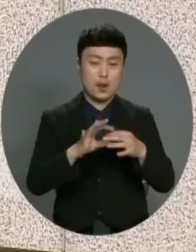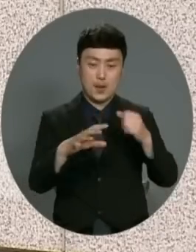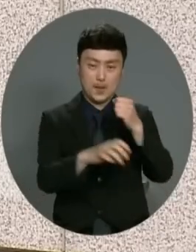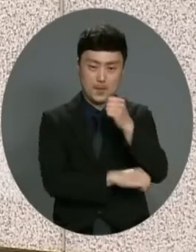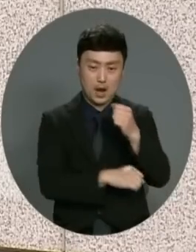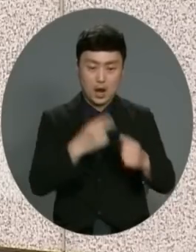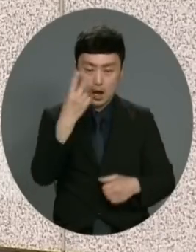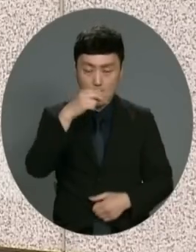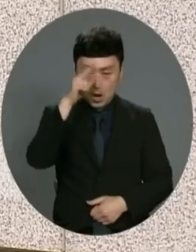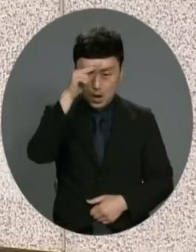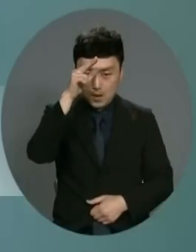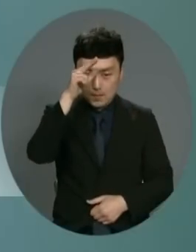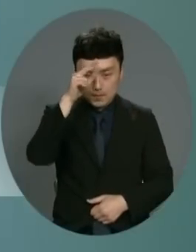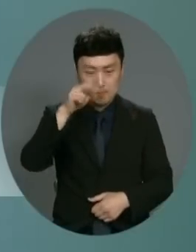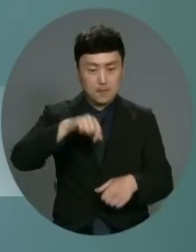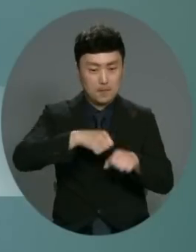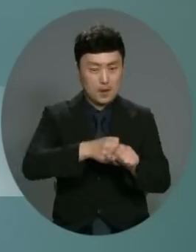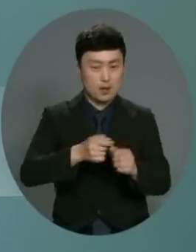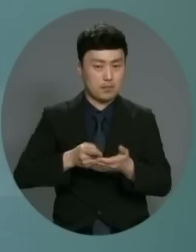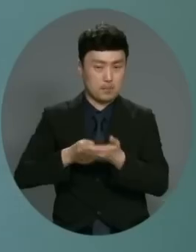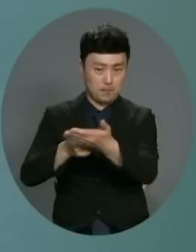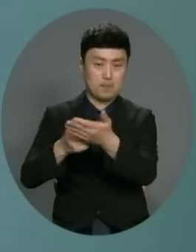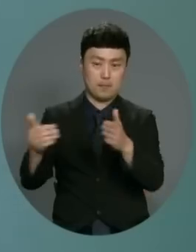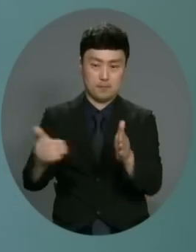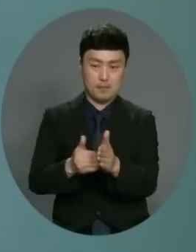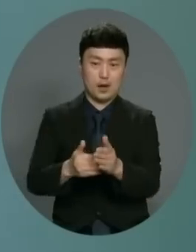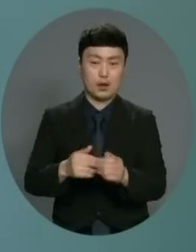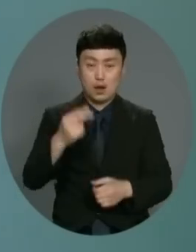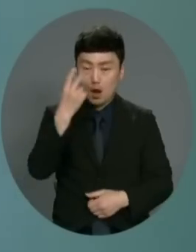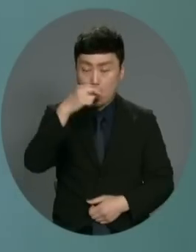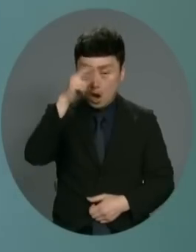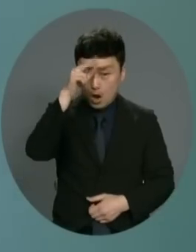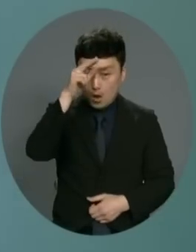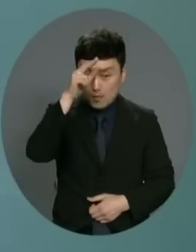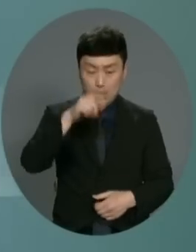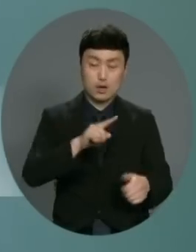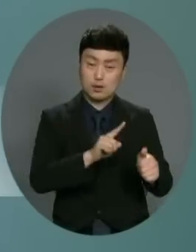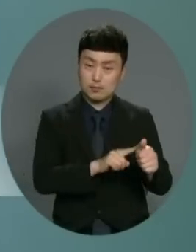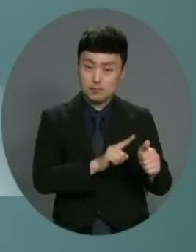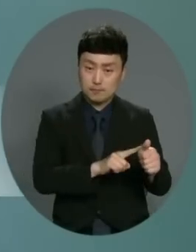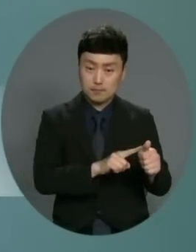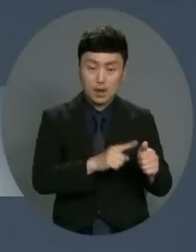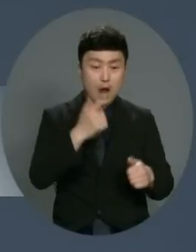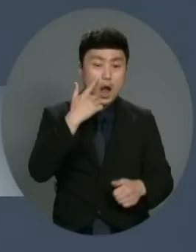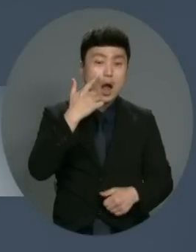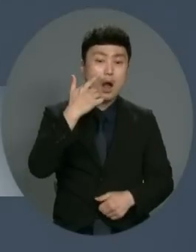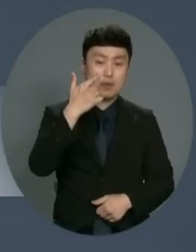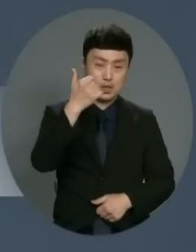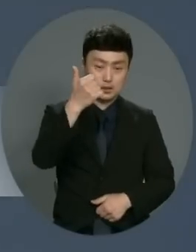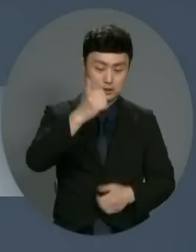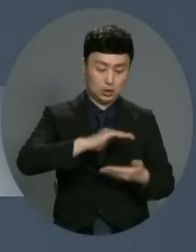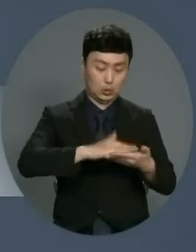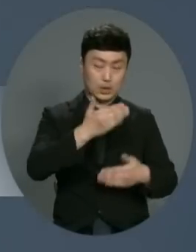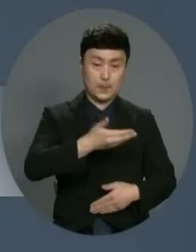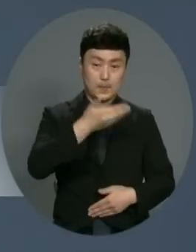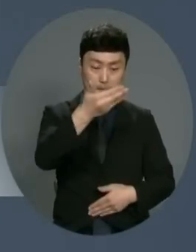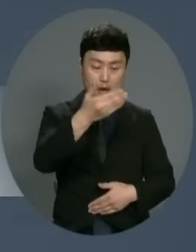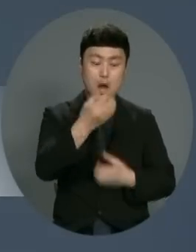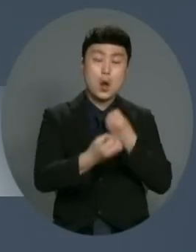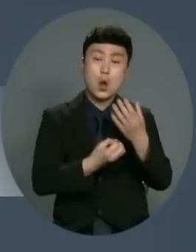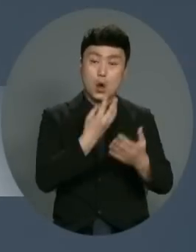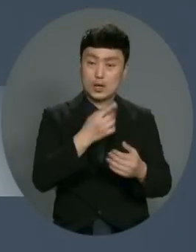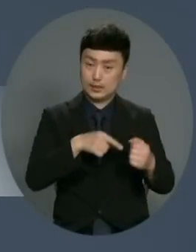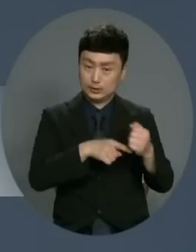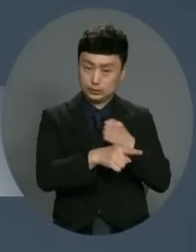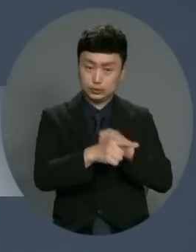혐의로 검찰의 기소 의견으로 송치했습니다 하지만 검찰은 최전총장이 아버지에게 통장을 전달했다는 진술을